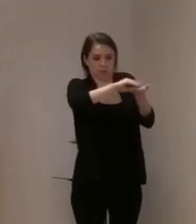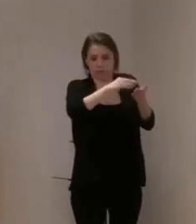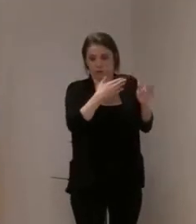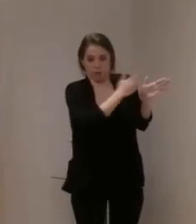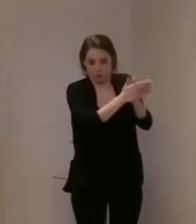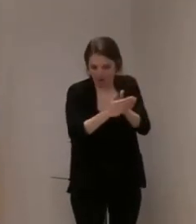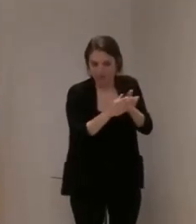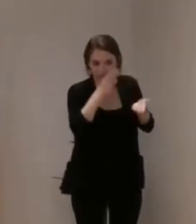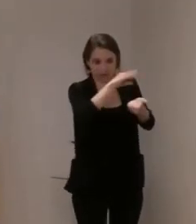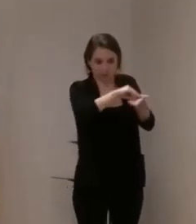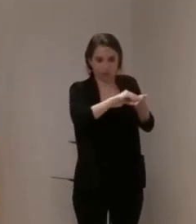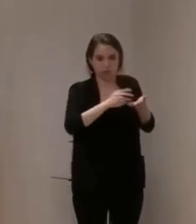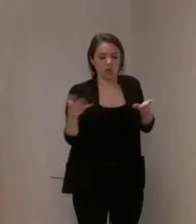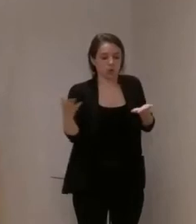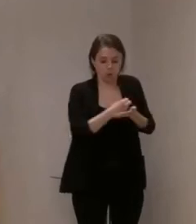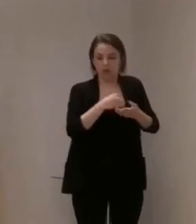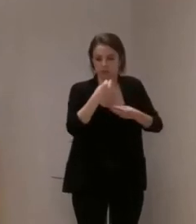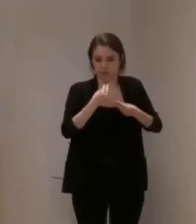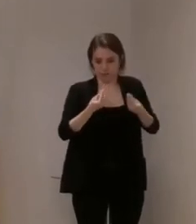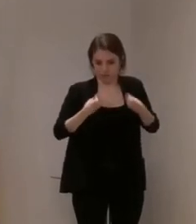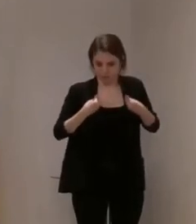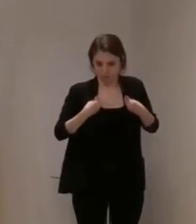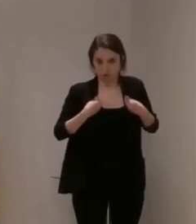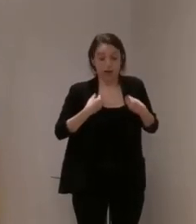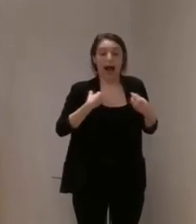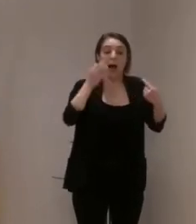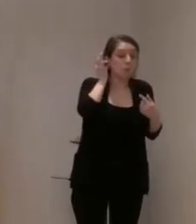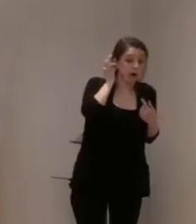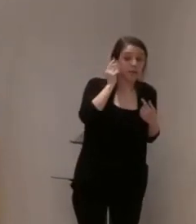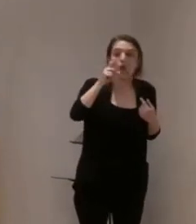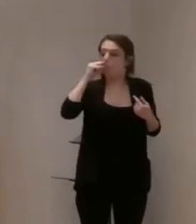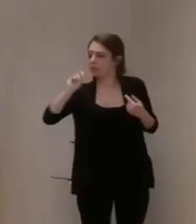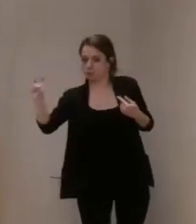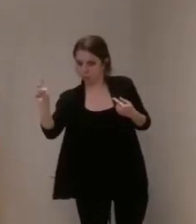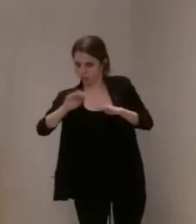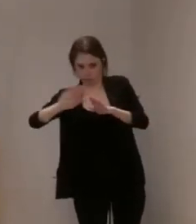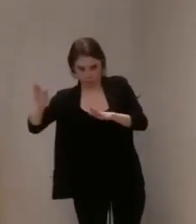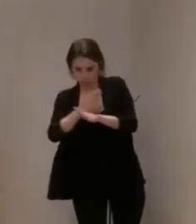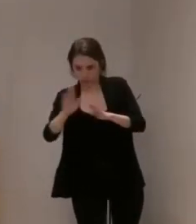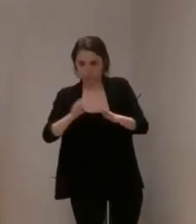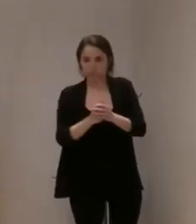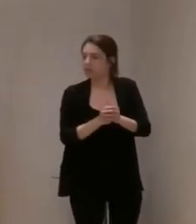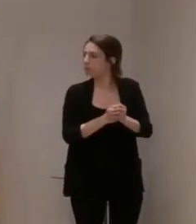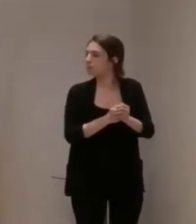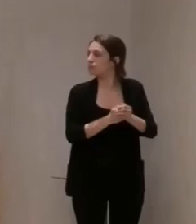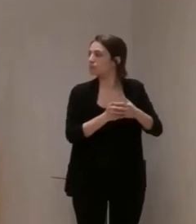companyes, i era una cosa que ens feien a nosaltres i que els homes no els hi feien. I era el vàter.